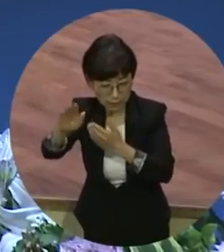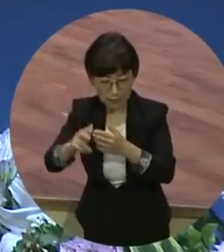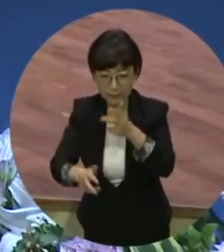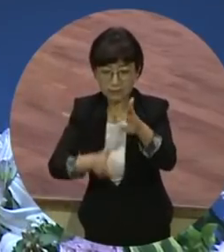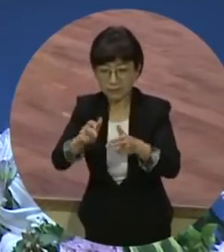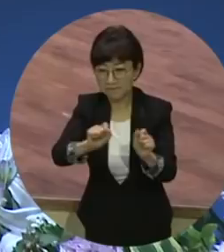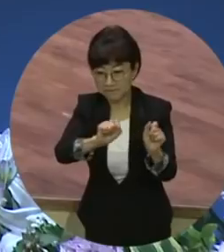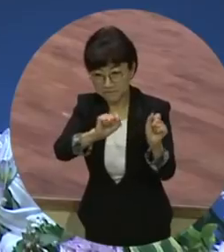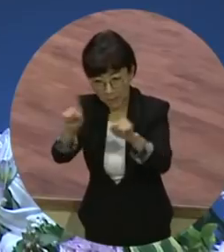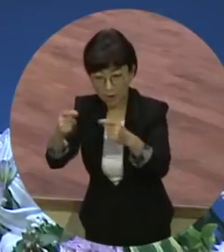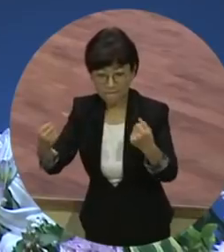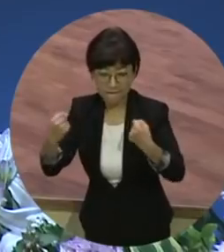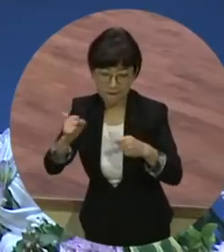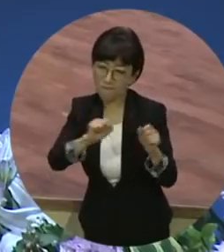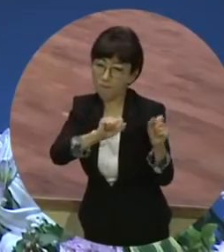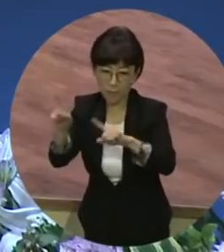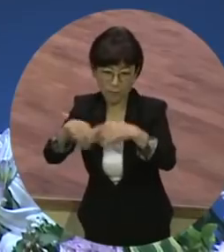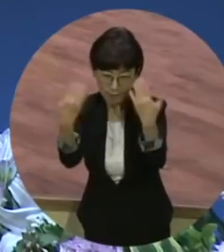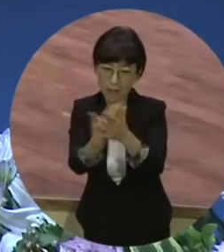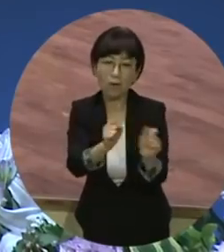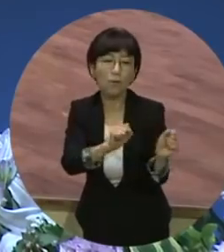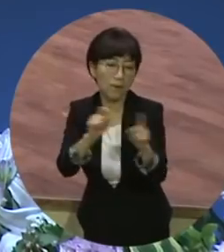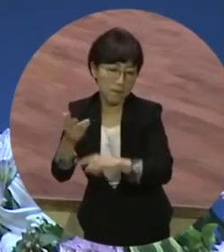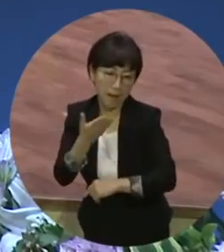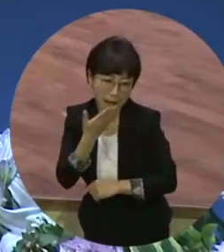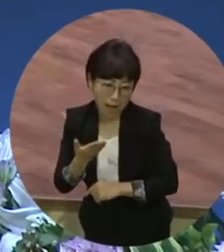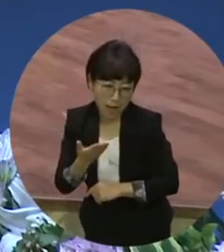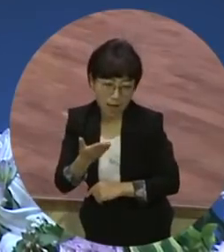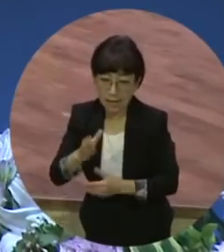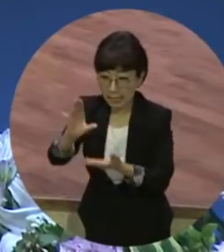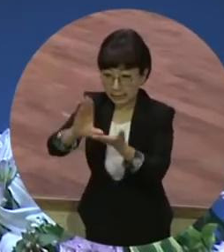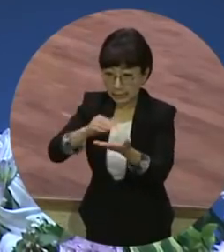그리스도의 문으로 오신 여러분들 축하드립니다.